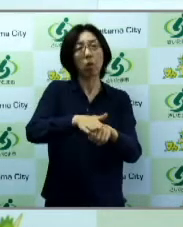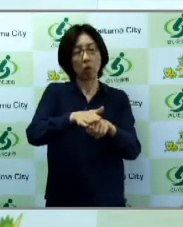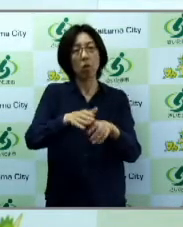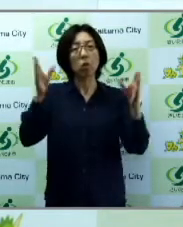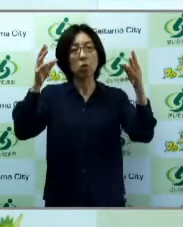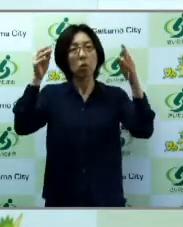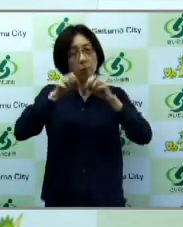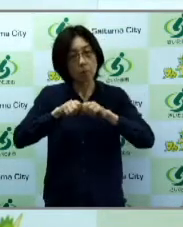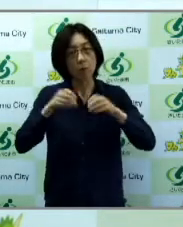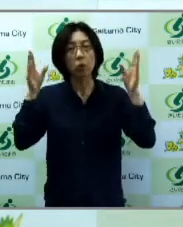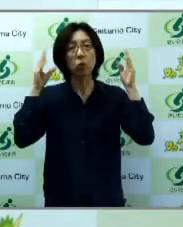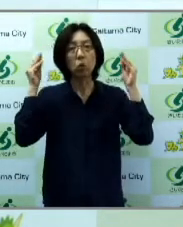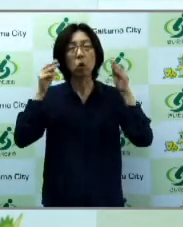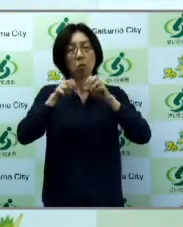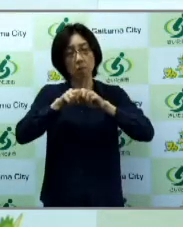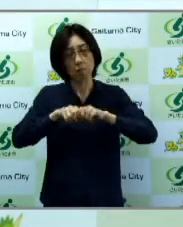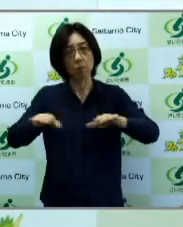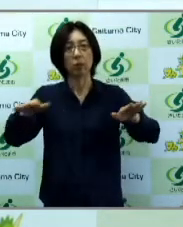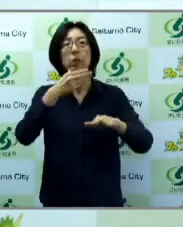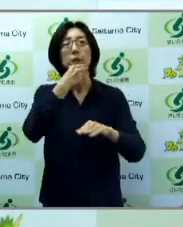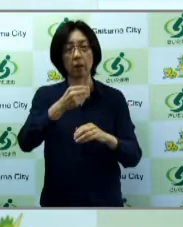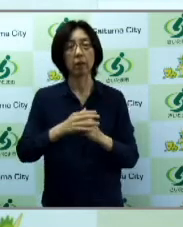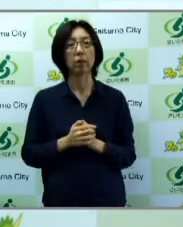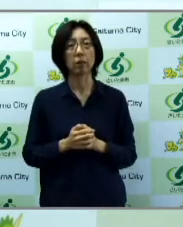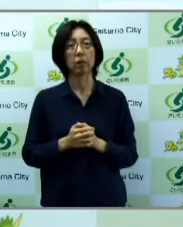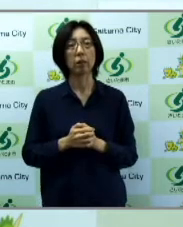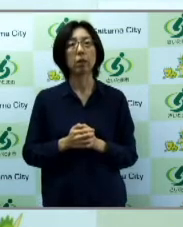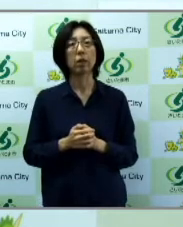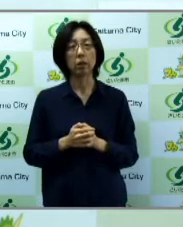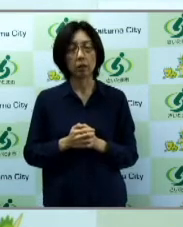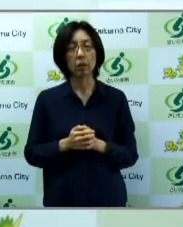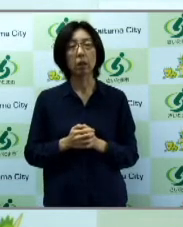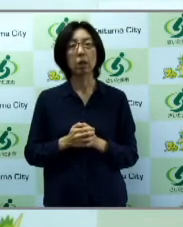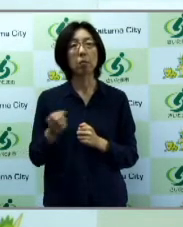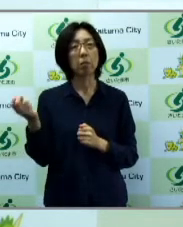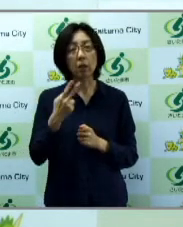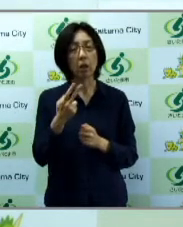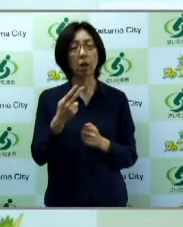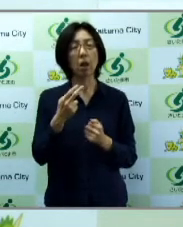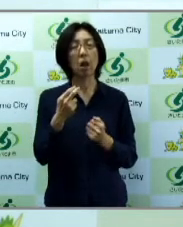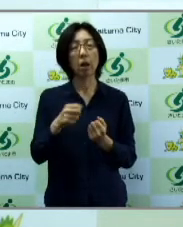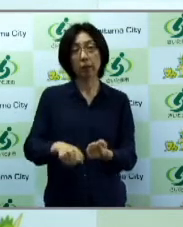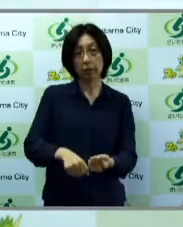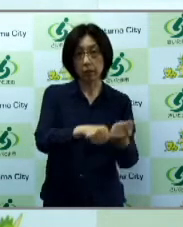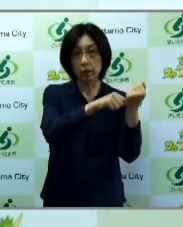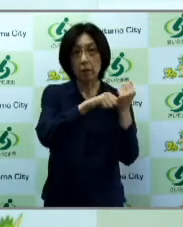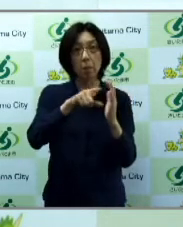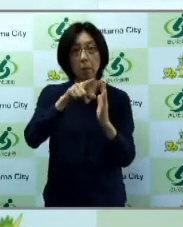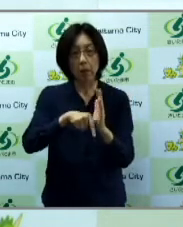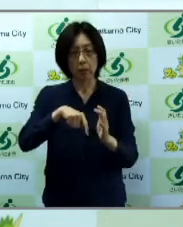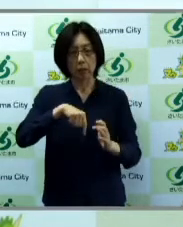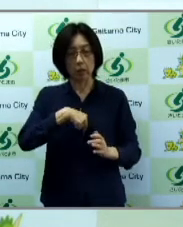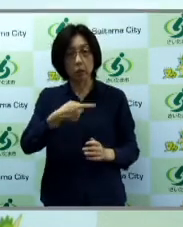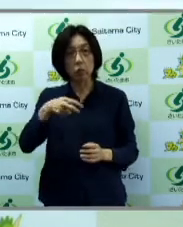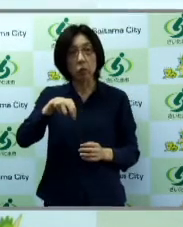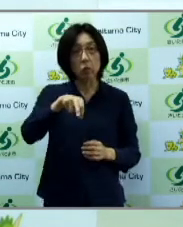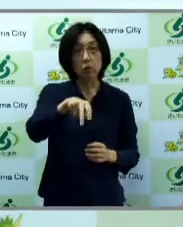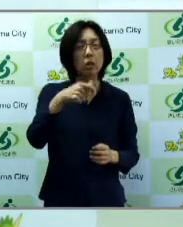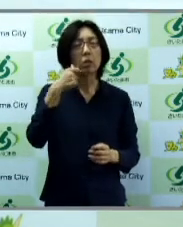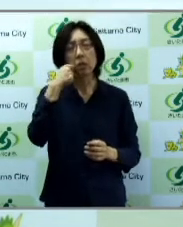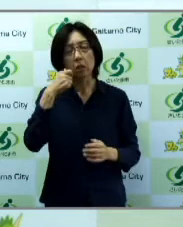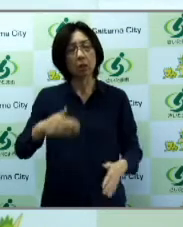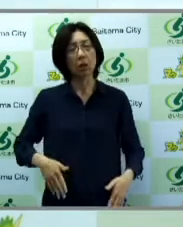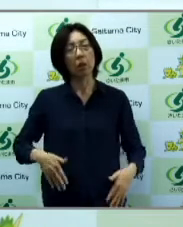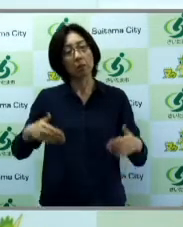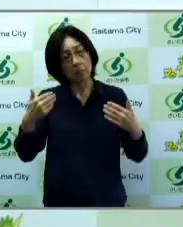な要配慮者など車で避難をせざるを得ない方のために、大型商業施設の駐車場